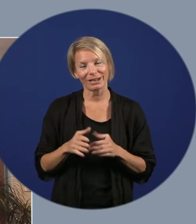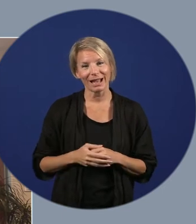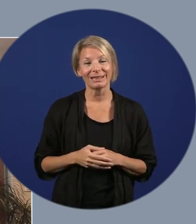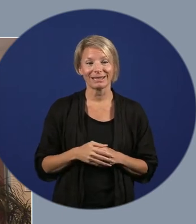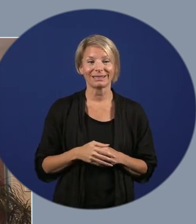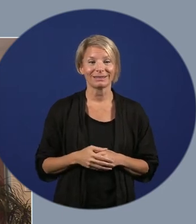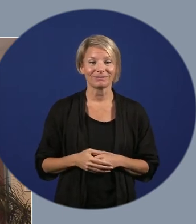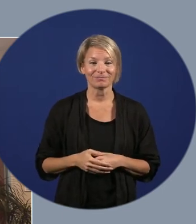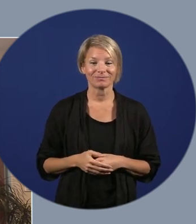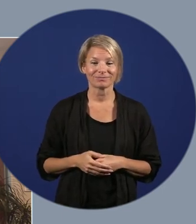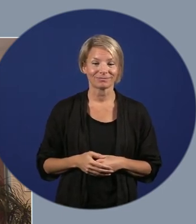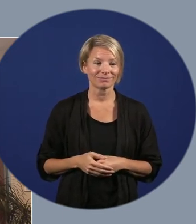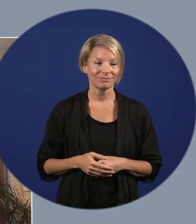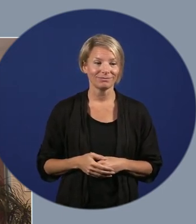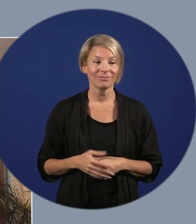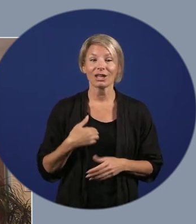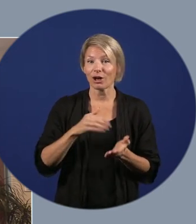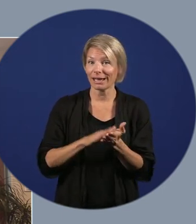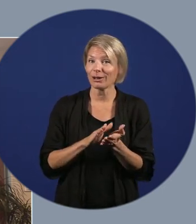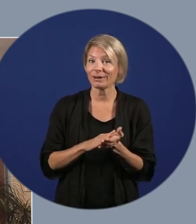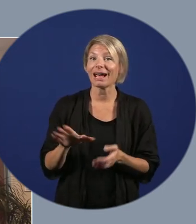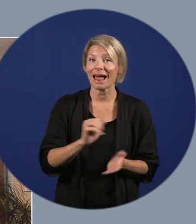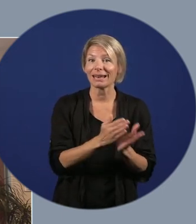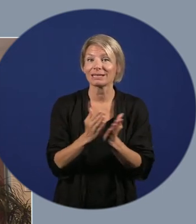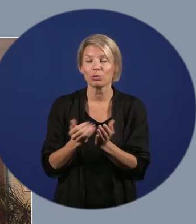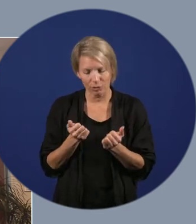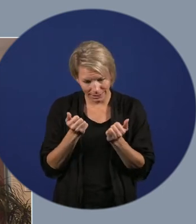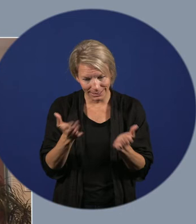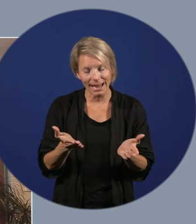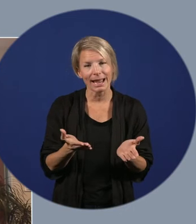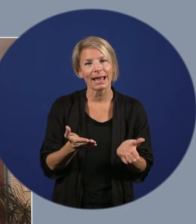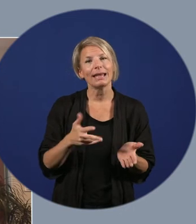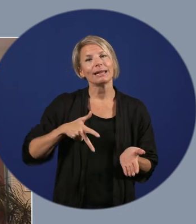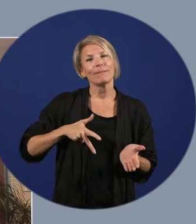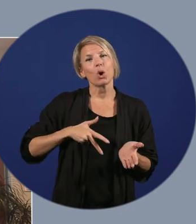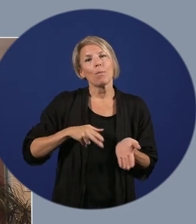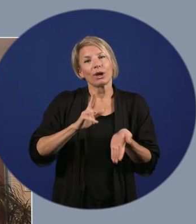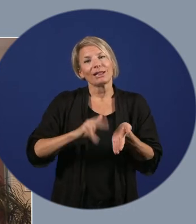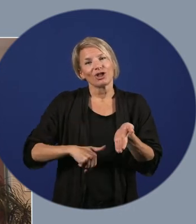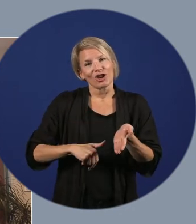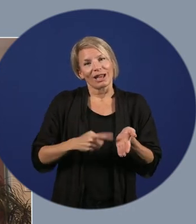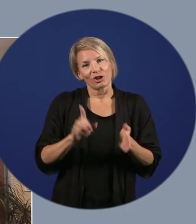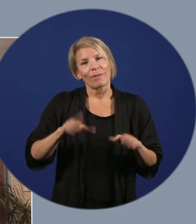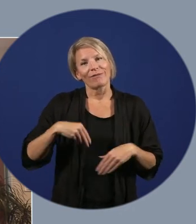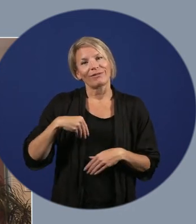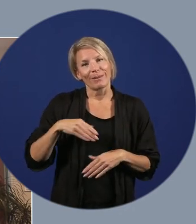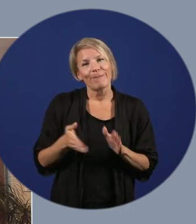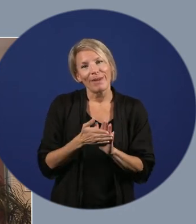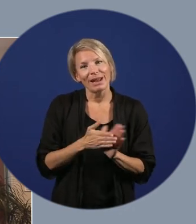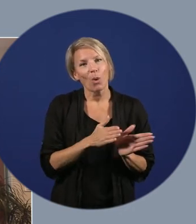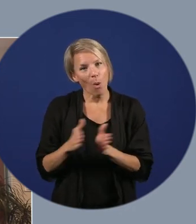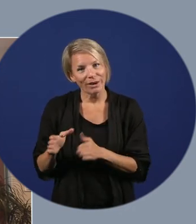skolor att ge eleverna diplom och intyg för deras insatser. För nu bygger ju våra elever sina CV:n,